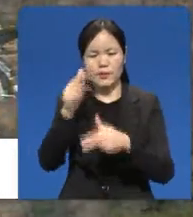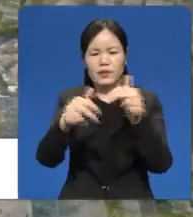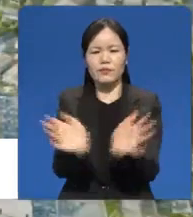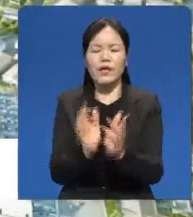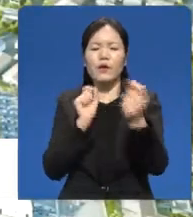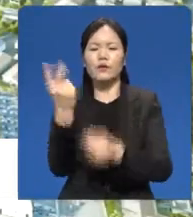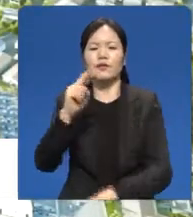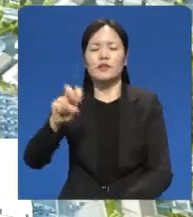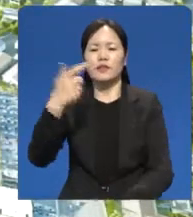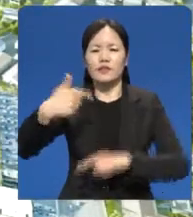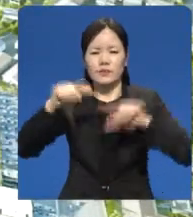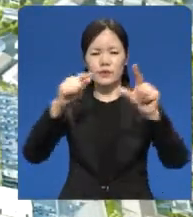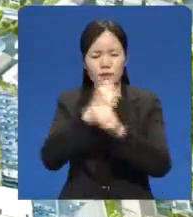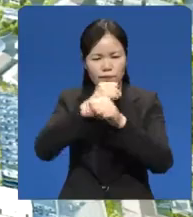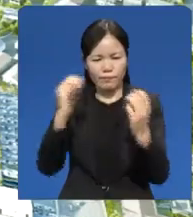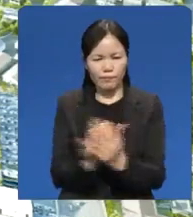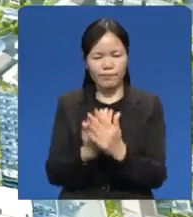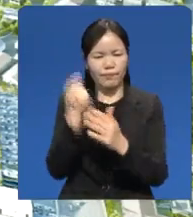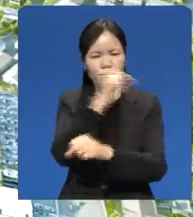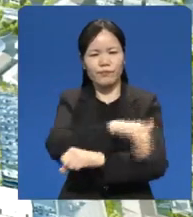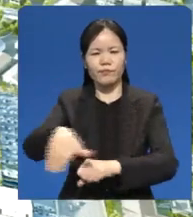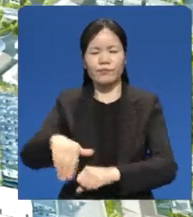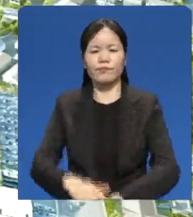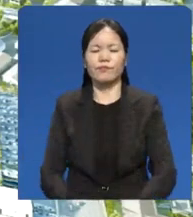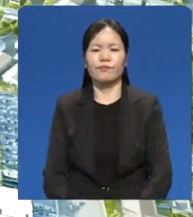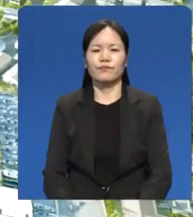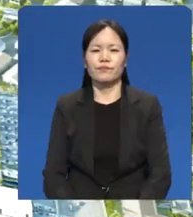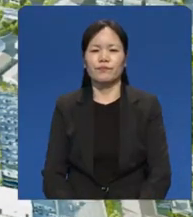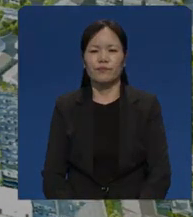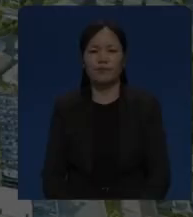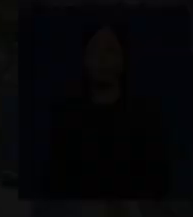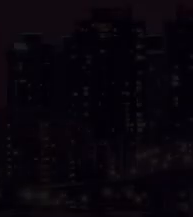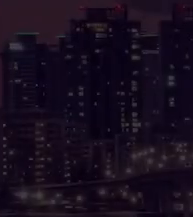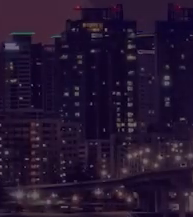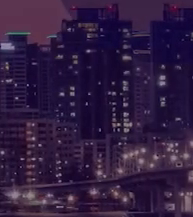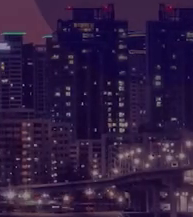오는 2026년 완공될 예정입니다 obs 이어집니다